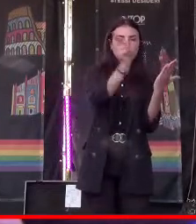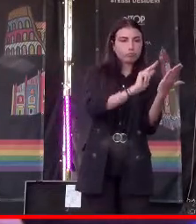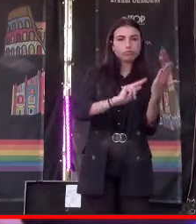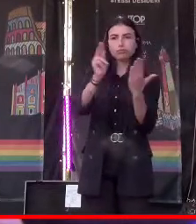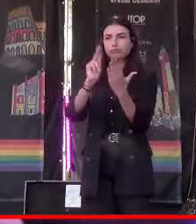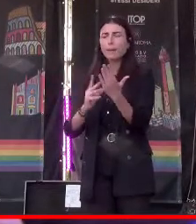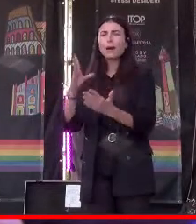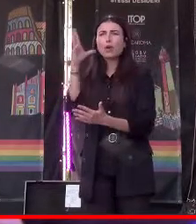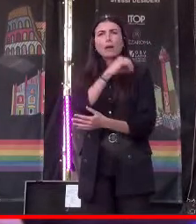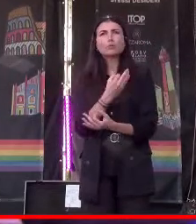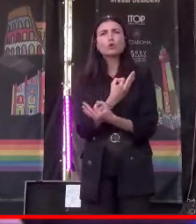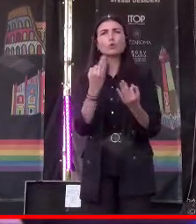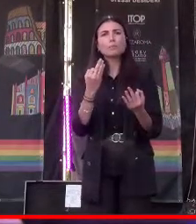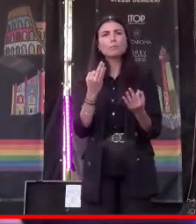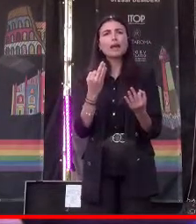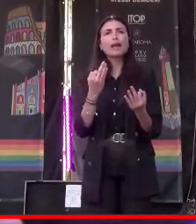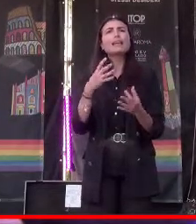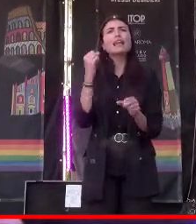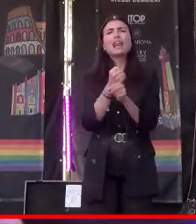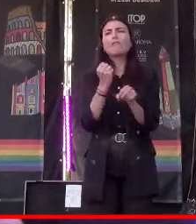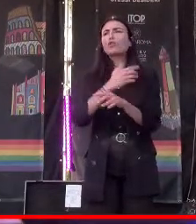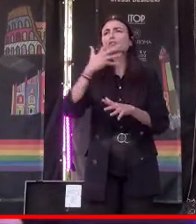mani su cose fatte perché